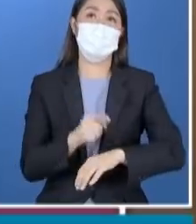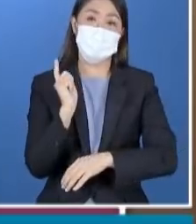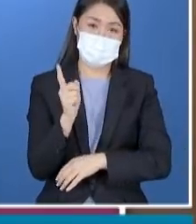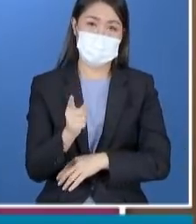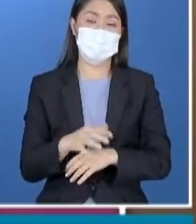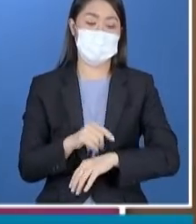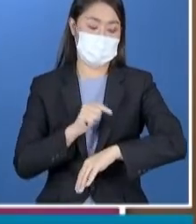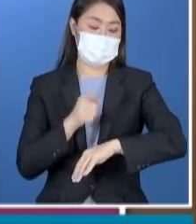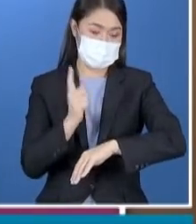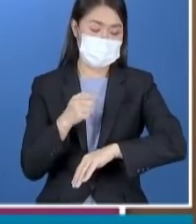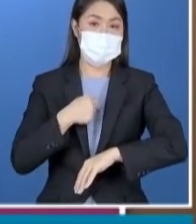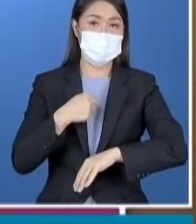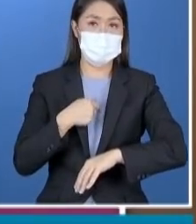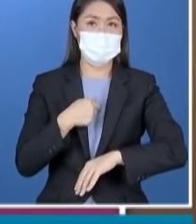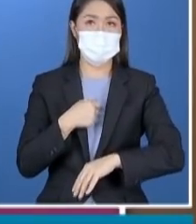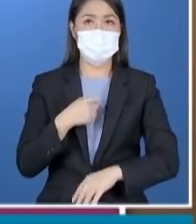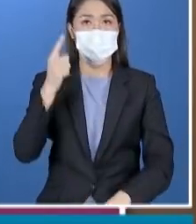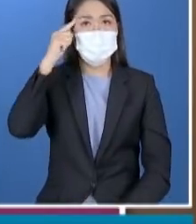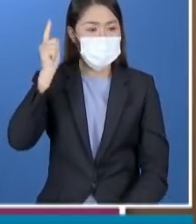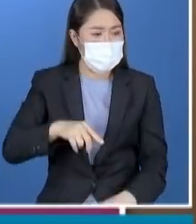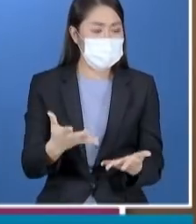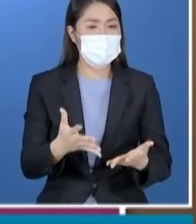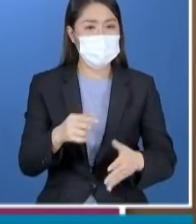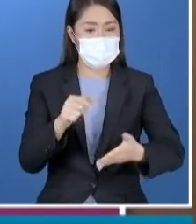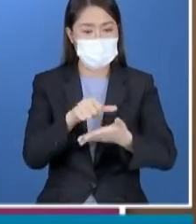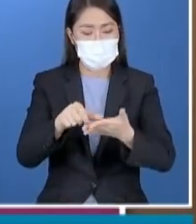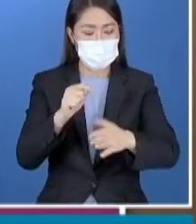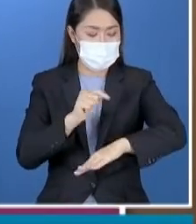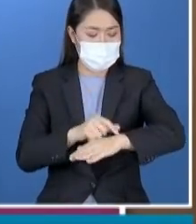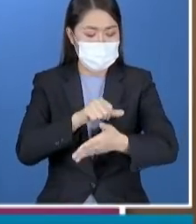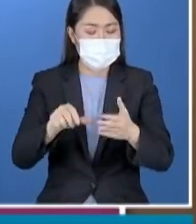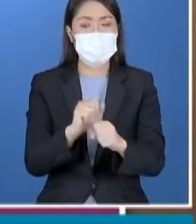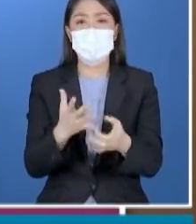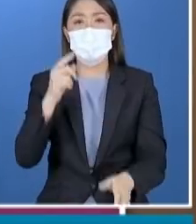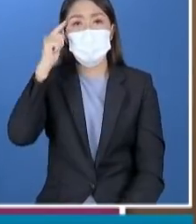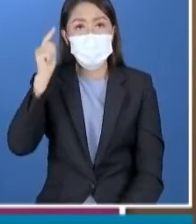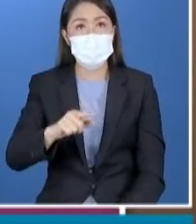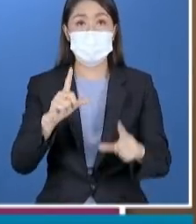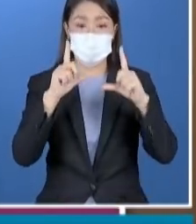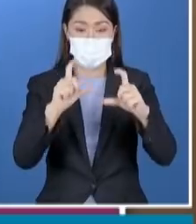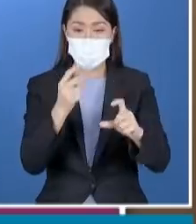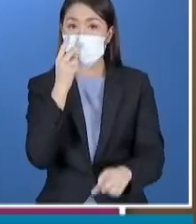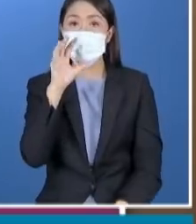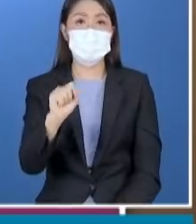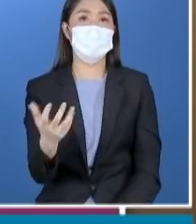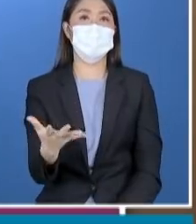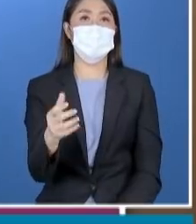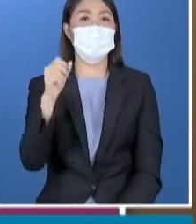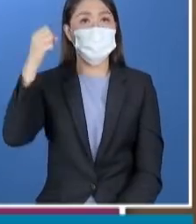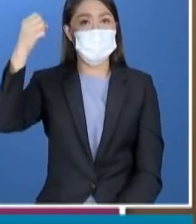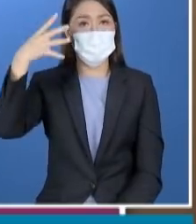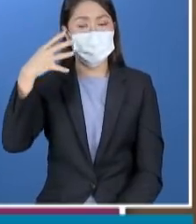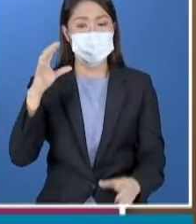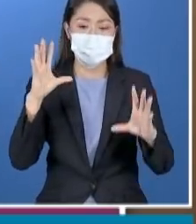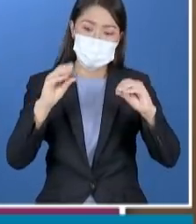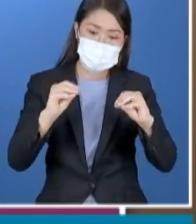จริงเพราะตัวเองเป็นคนโลเทคทำอะไรไม่เป็นไม่รู้ว่าจะแก้เวลาไปเพื่ออะไรตอนถ่ายภาพก็ไม่ได้สังเกตไฟที่สลิงมันเ